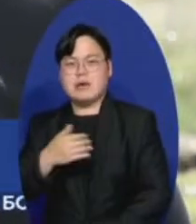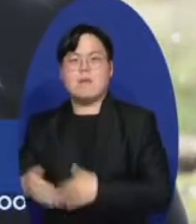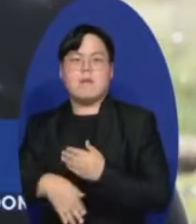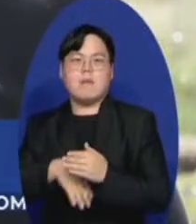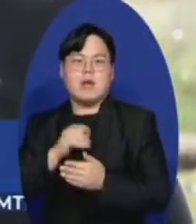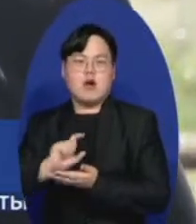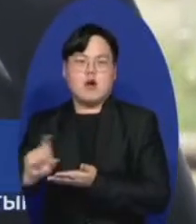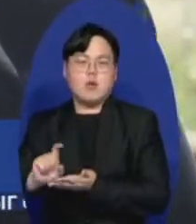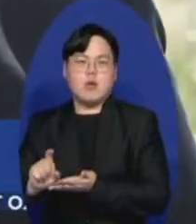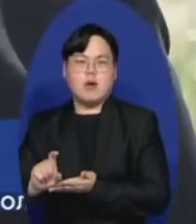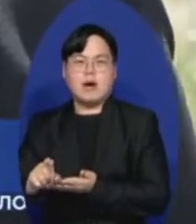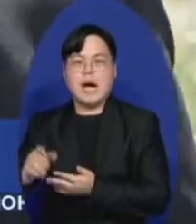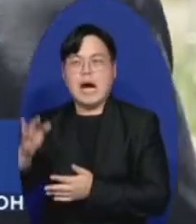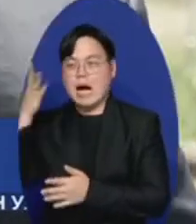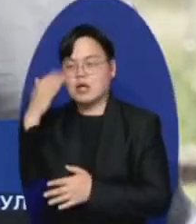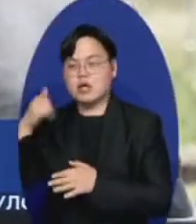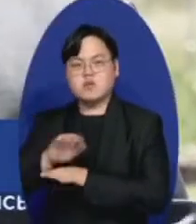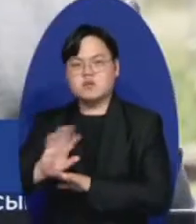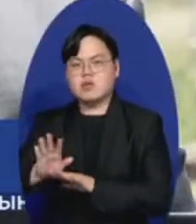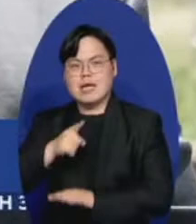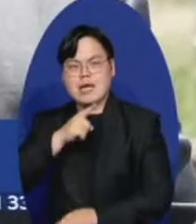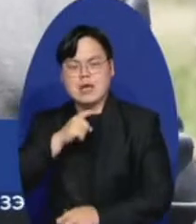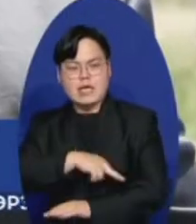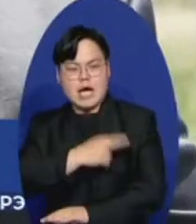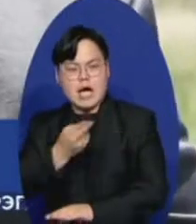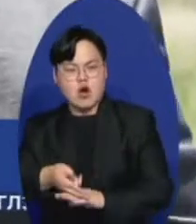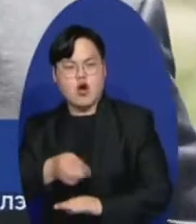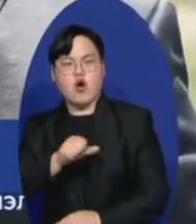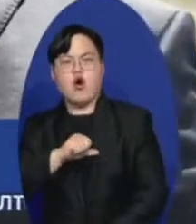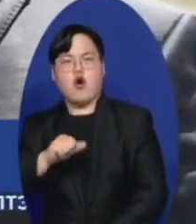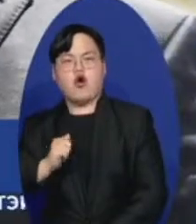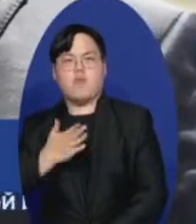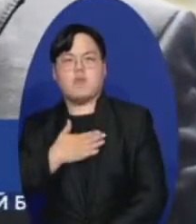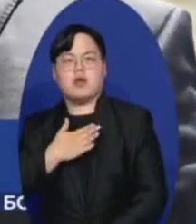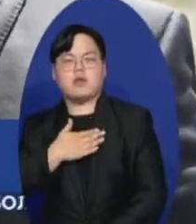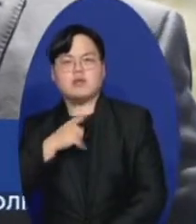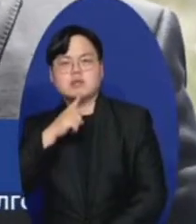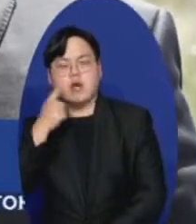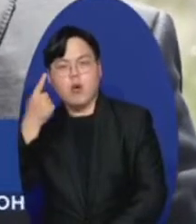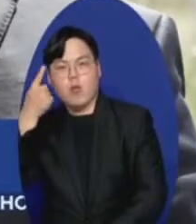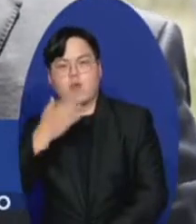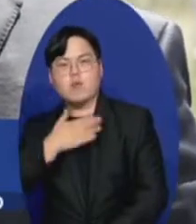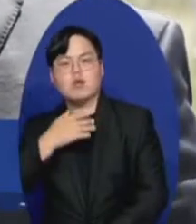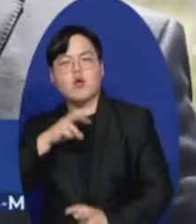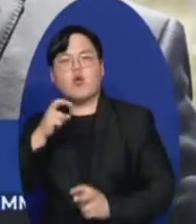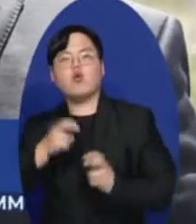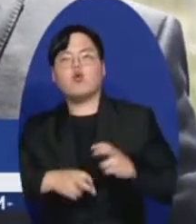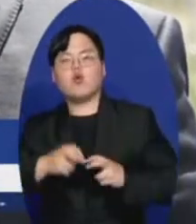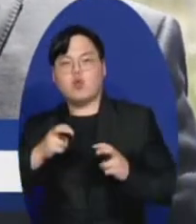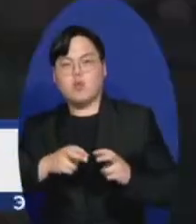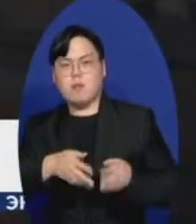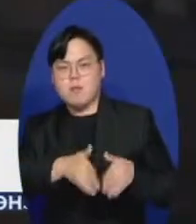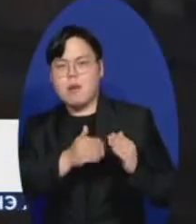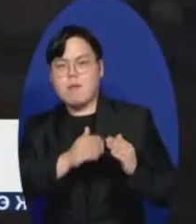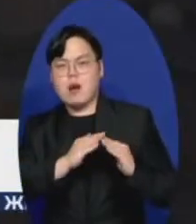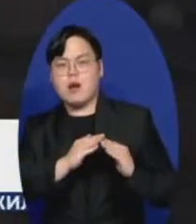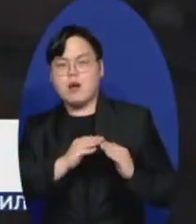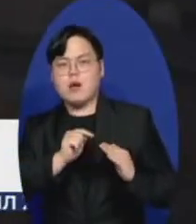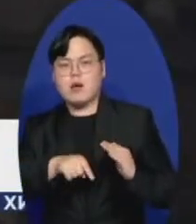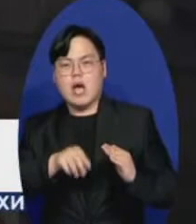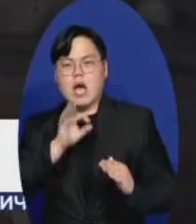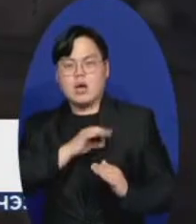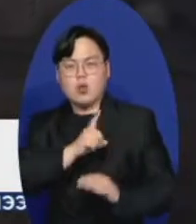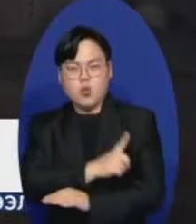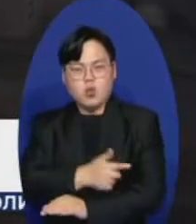нөгөө гадны үйлдвэрүүд биш яг дарханд яг дархны залуучууд өөрсдөө хийсэн үйлдвэрүүд нэгөө та нар өнөөдөр болсон үйлдвэрс яг тийм байна. Тэгээд бид чинь